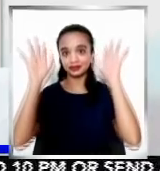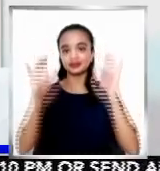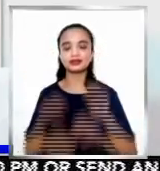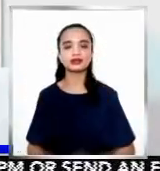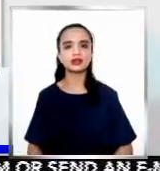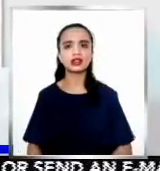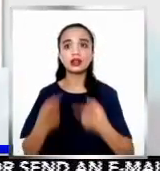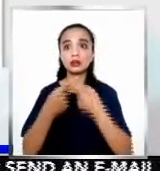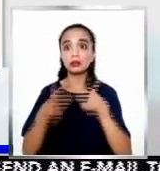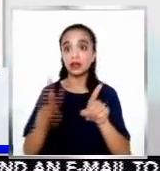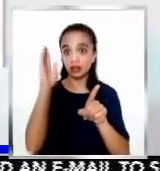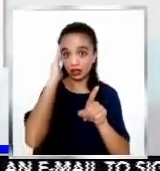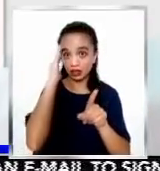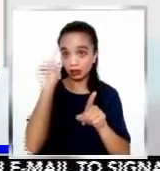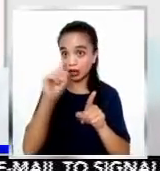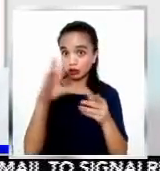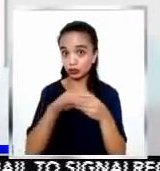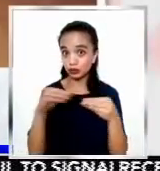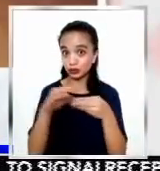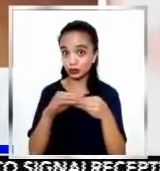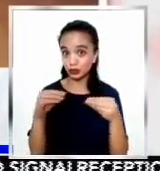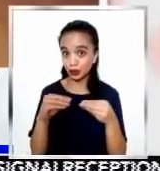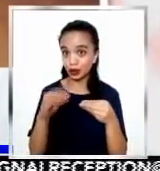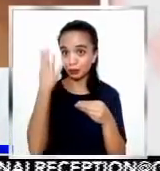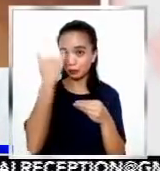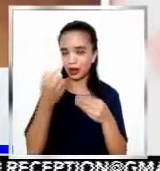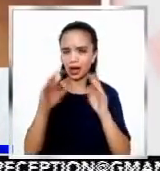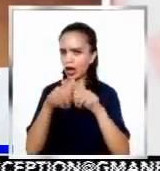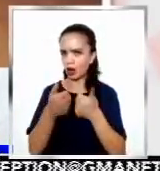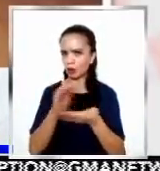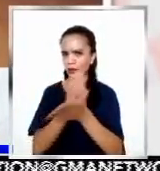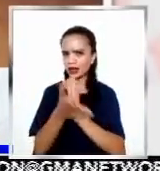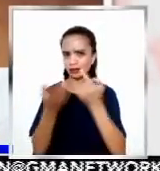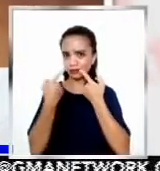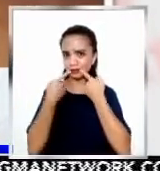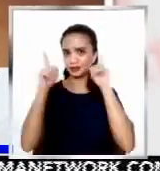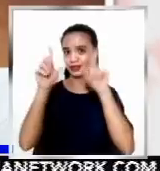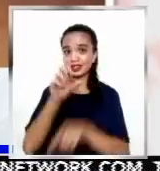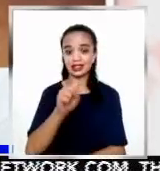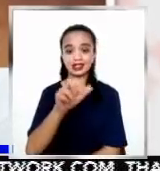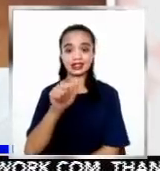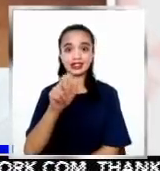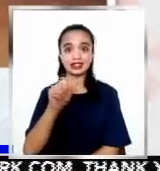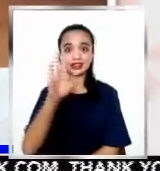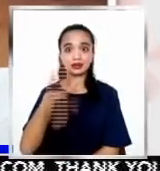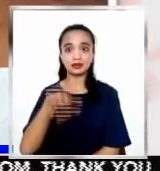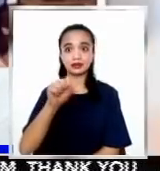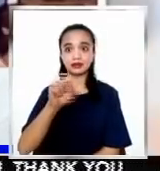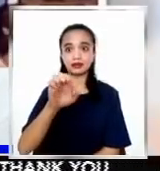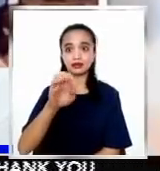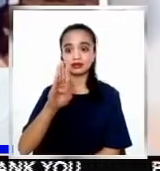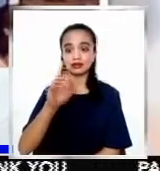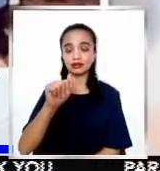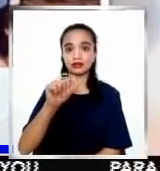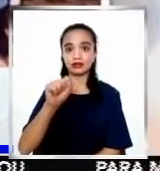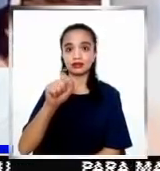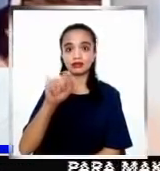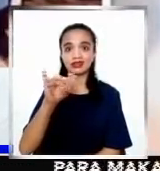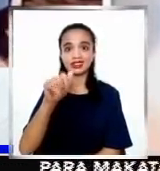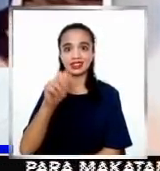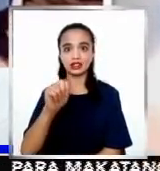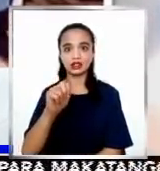ang alamat sa likod ng tagumpay ng volleyball teams ng San Sebastian College ay sinibak sa una niyang piniling paaralan noong dekada